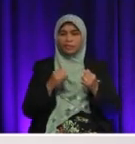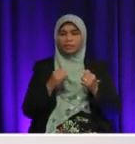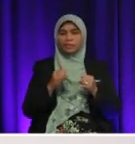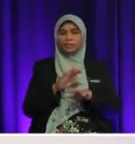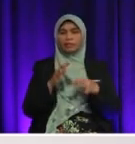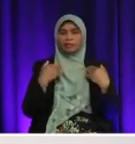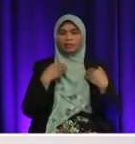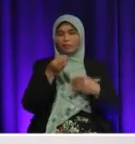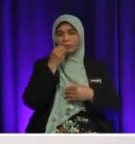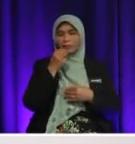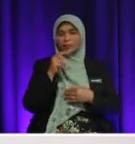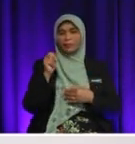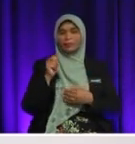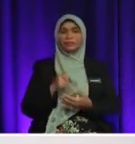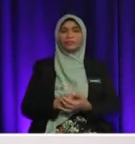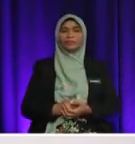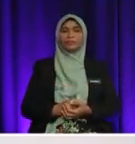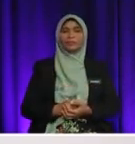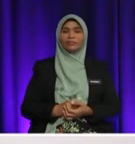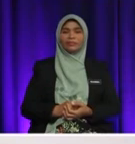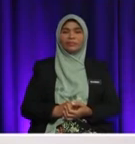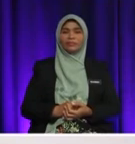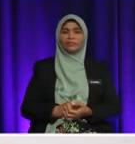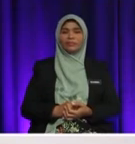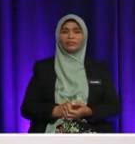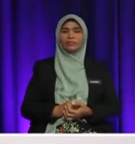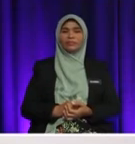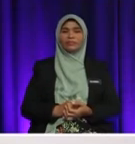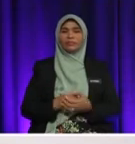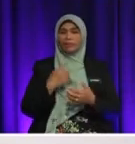digertakkannya. Okay. Itu sahaja jawapan awak. Ada jawapan lain?